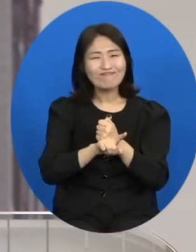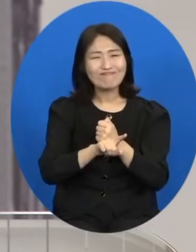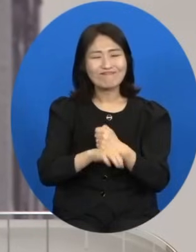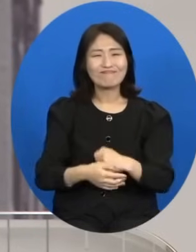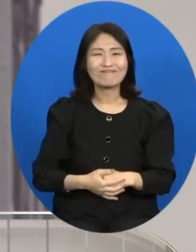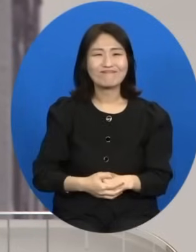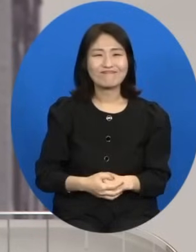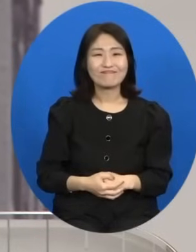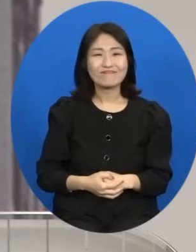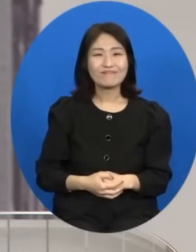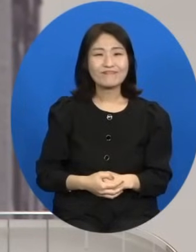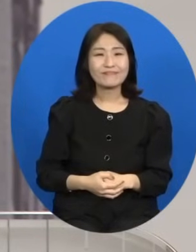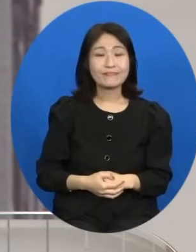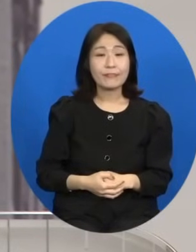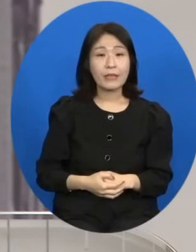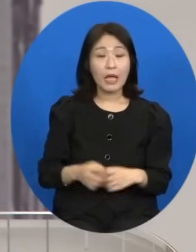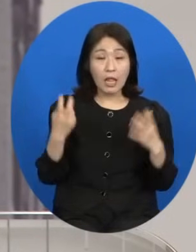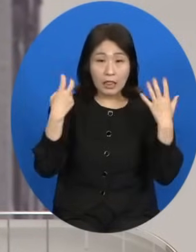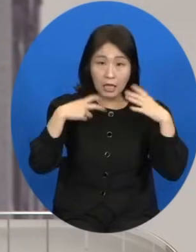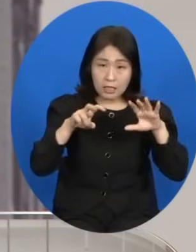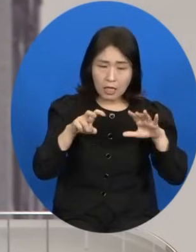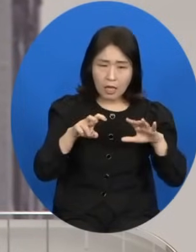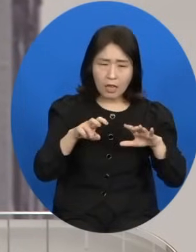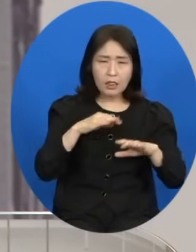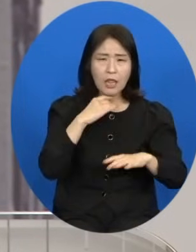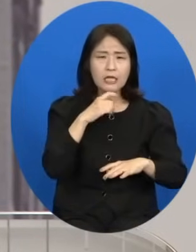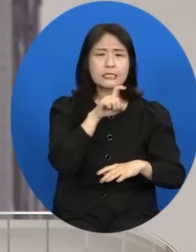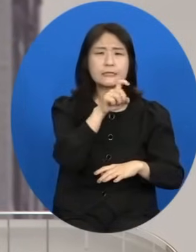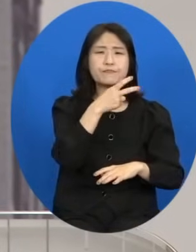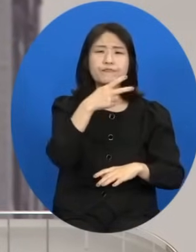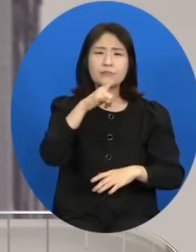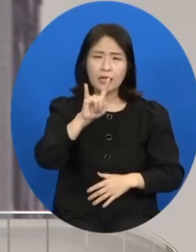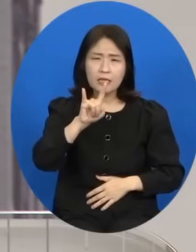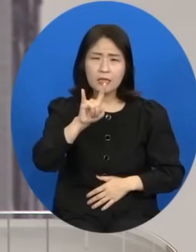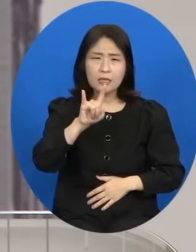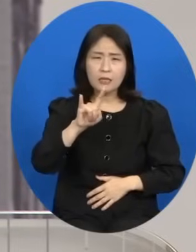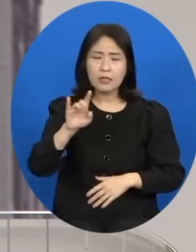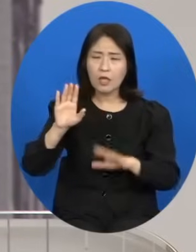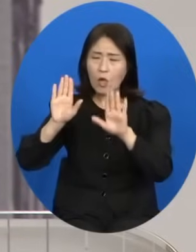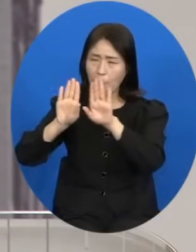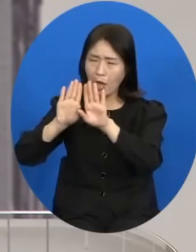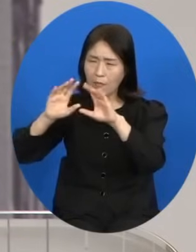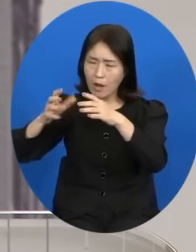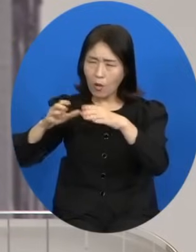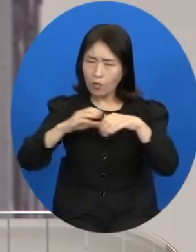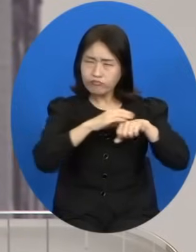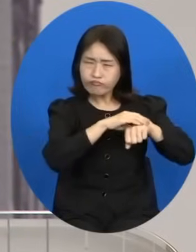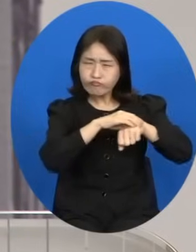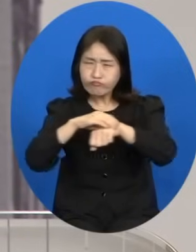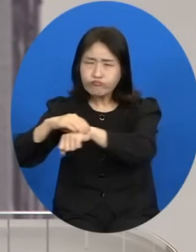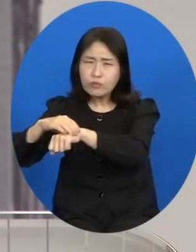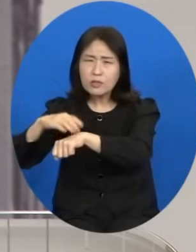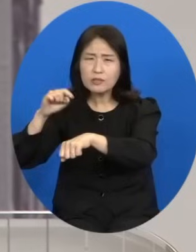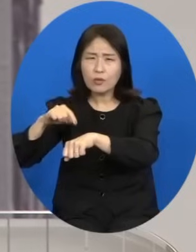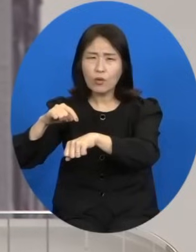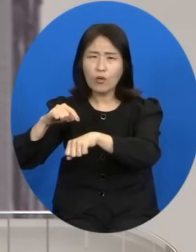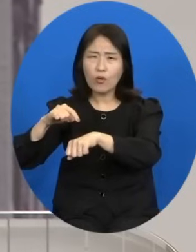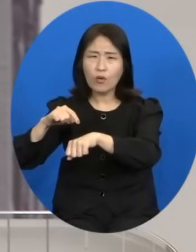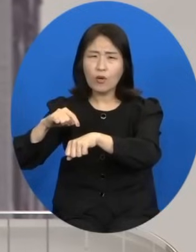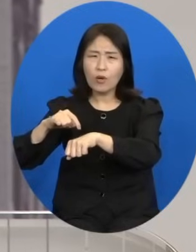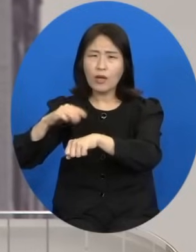다니엘이 10대에 바벨론으로 끌려와서 85세 거의 이제 주님 부르시는 그날 가까이 되고